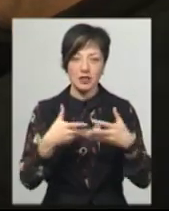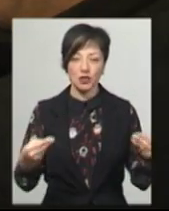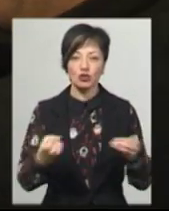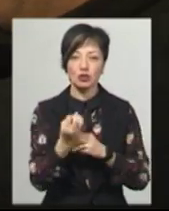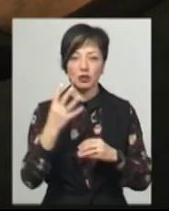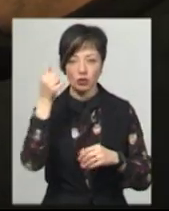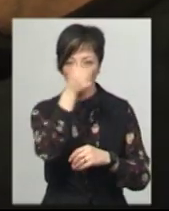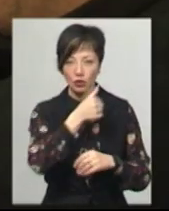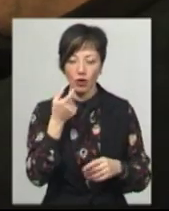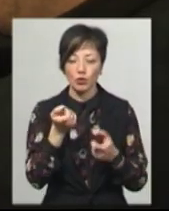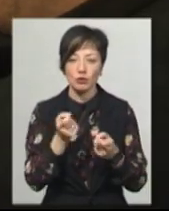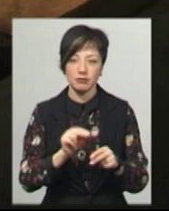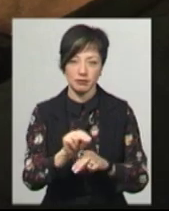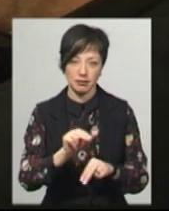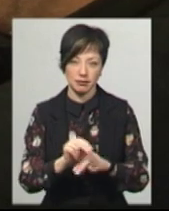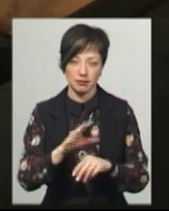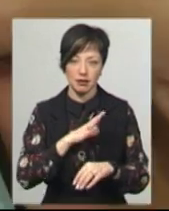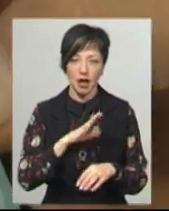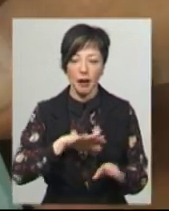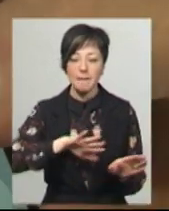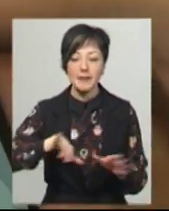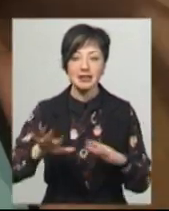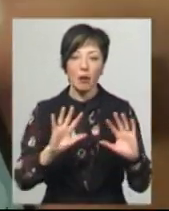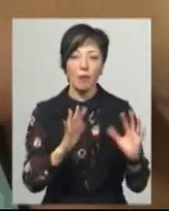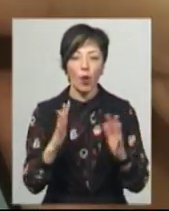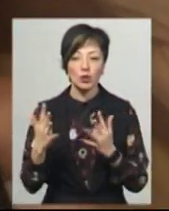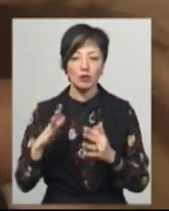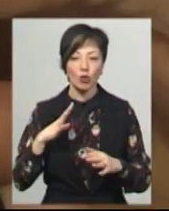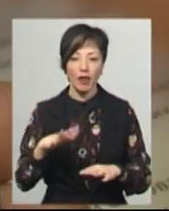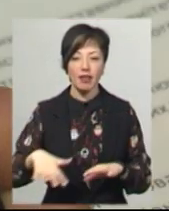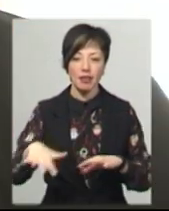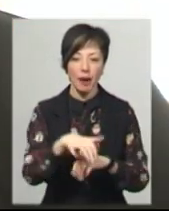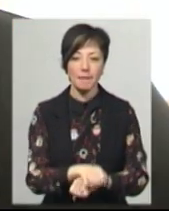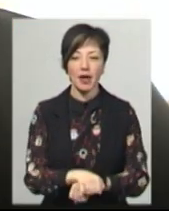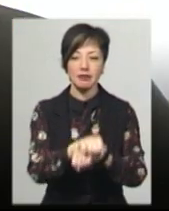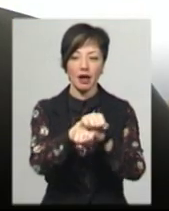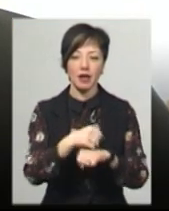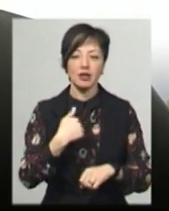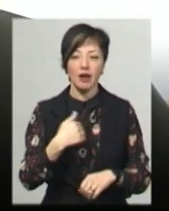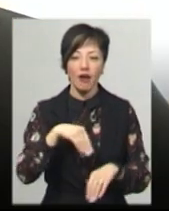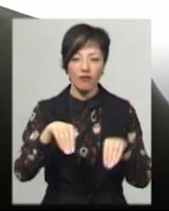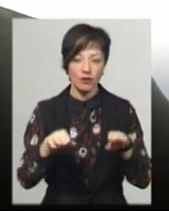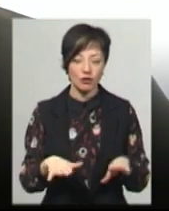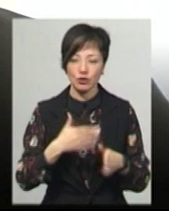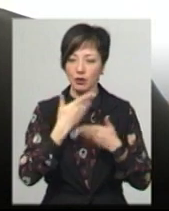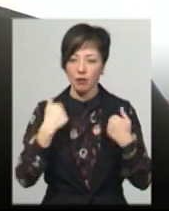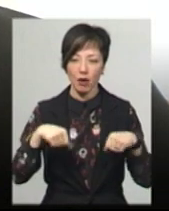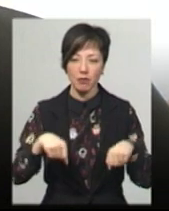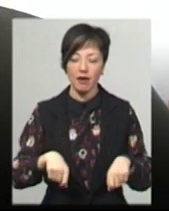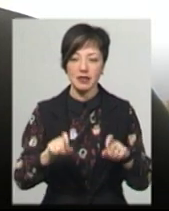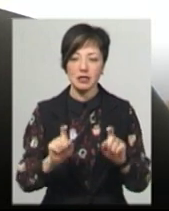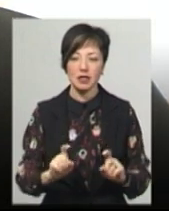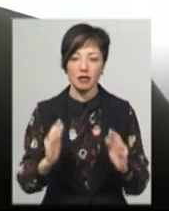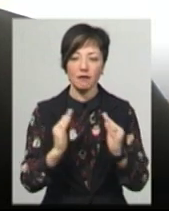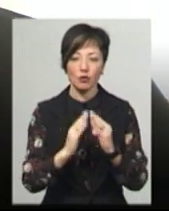після нетривалих навчань. Після подій, які були на Майдані, я вирішив, що я не маю права сидіти вдома,